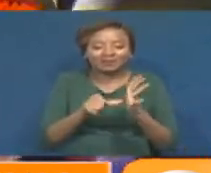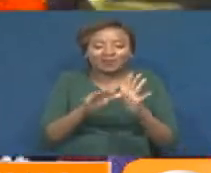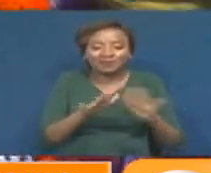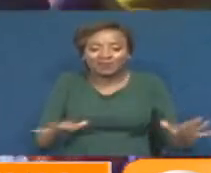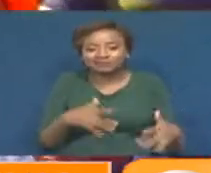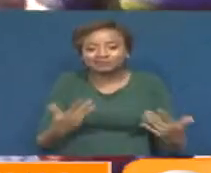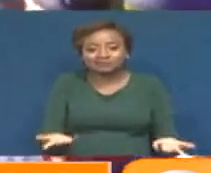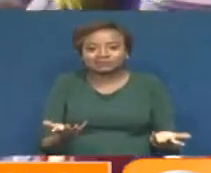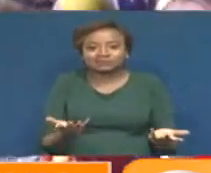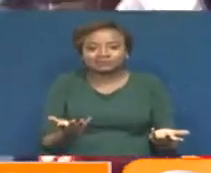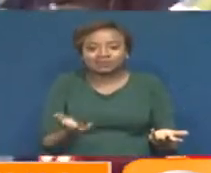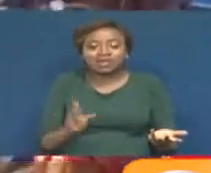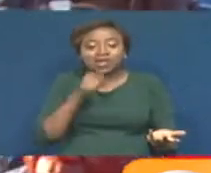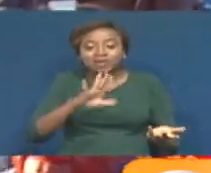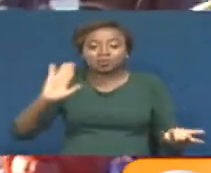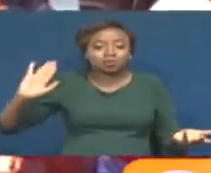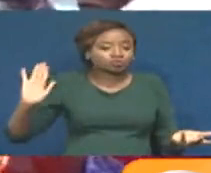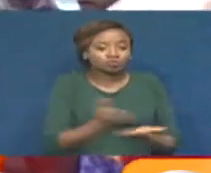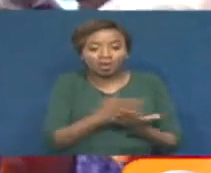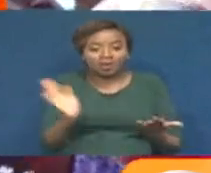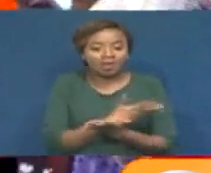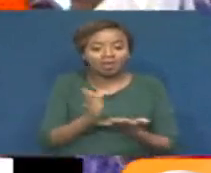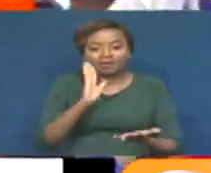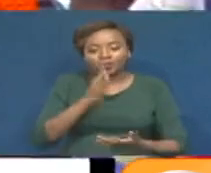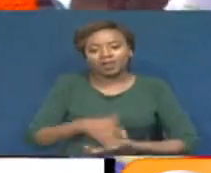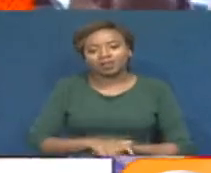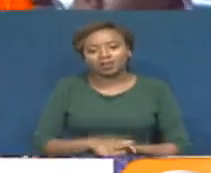ardhi. Tutamaliza mambo ya dhuluma ya ardhi.